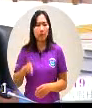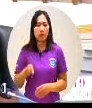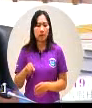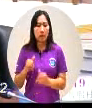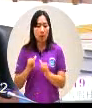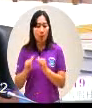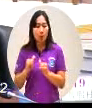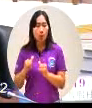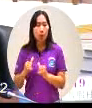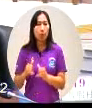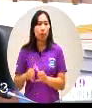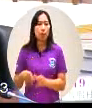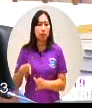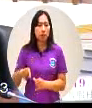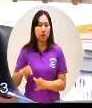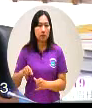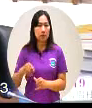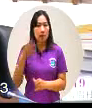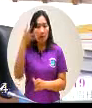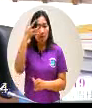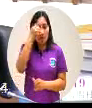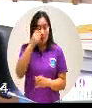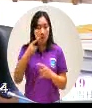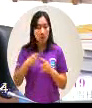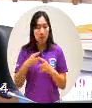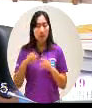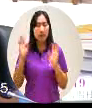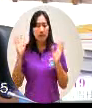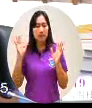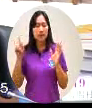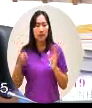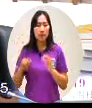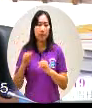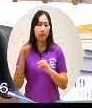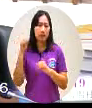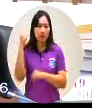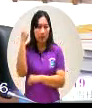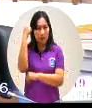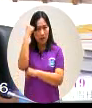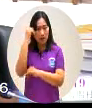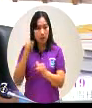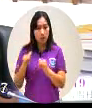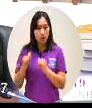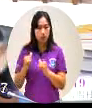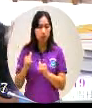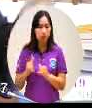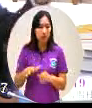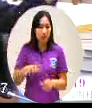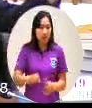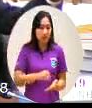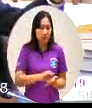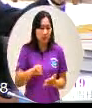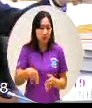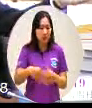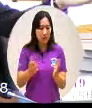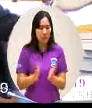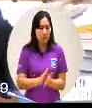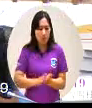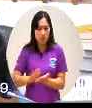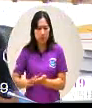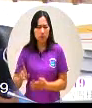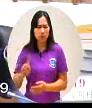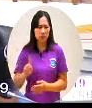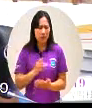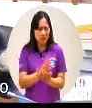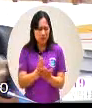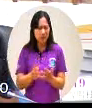大人。哦，官都要起外官，去地处户占用的，要安那做一个解决？唔甚至你若拆咧到地，得个问题